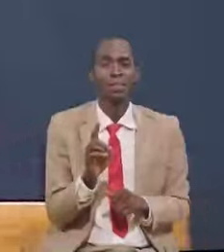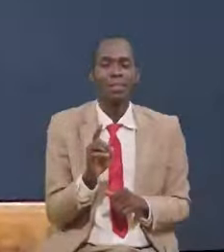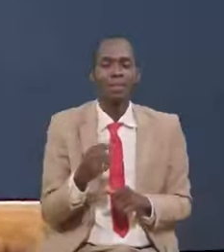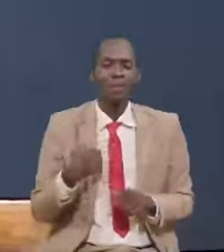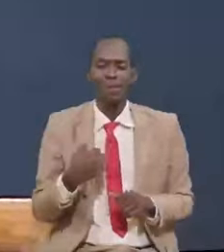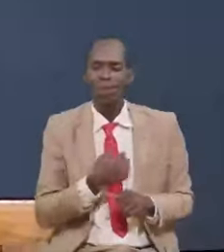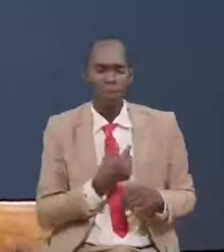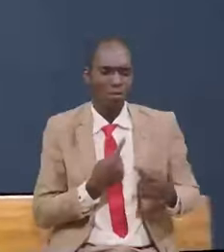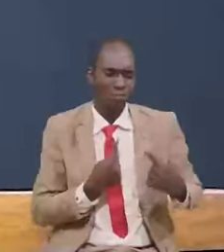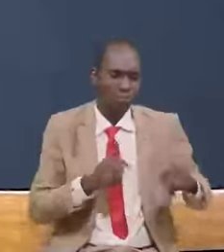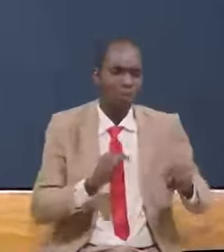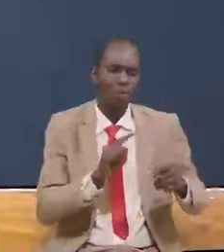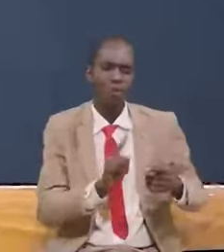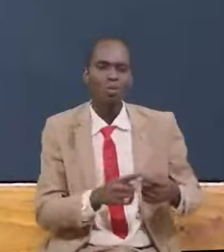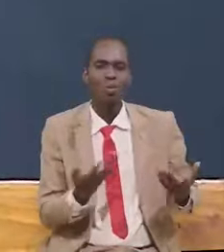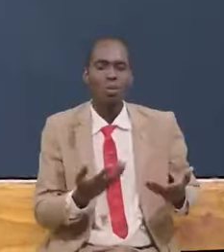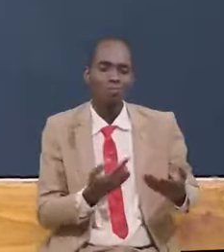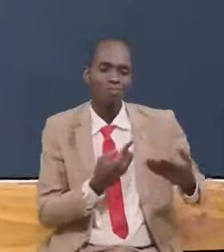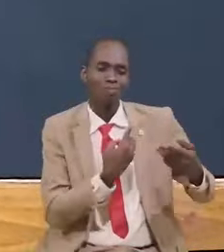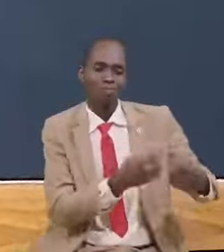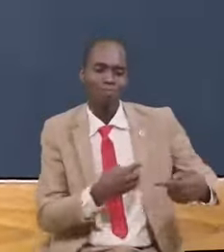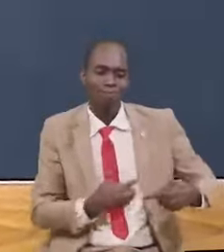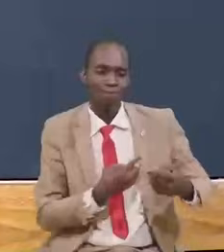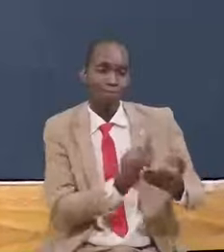Nous essayons de négocier.